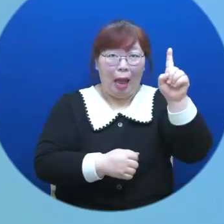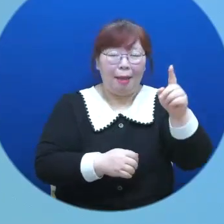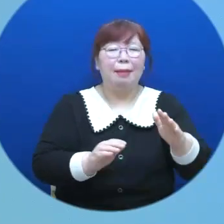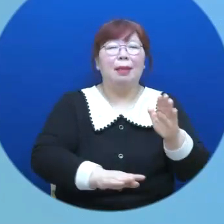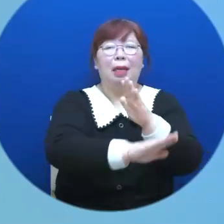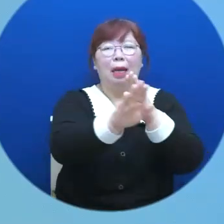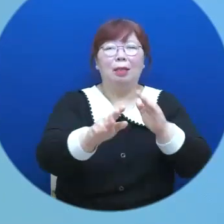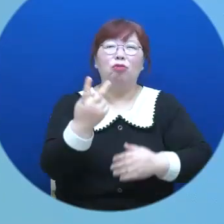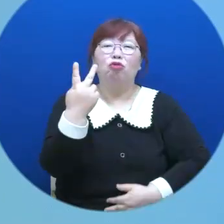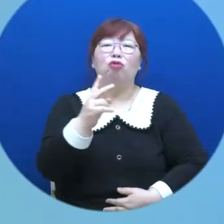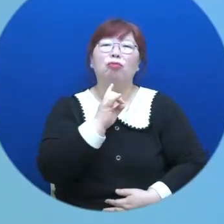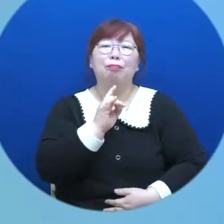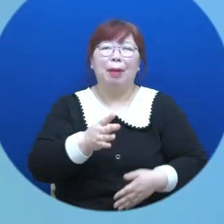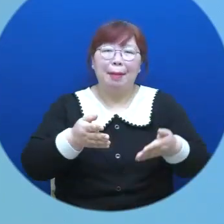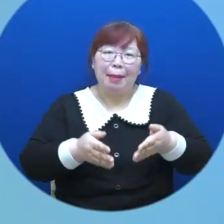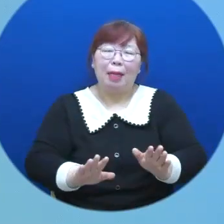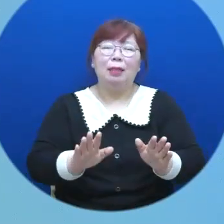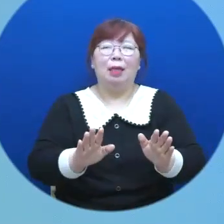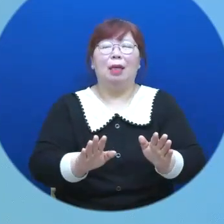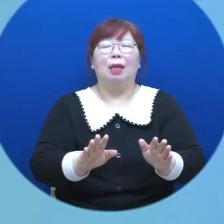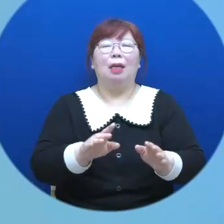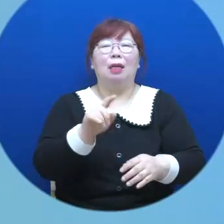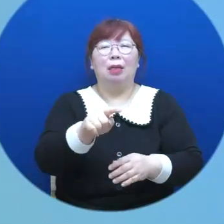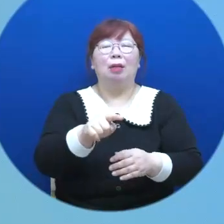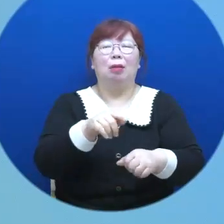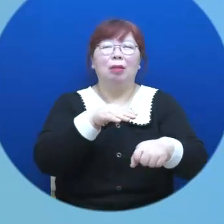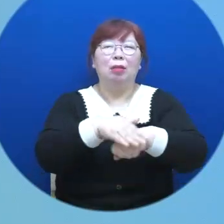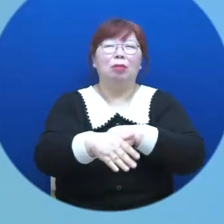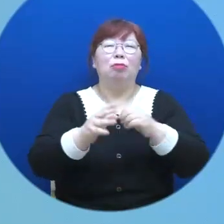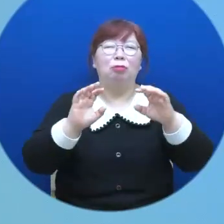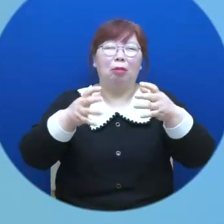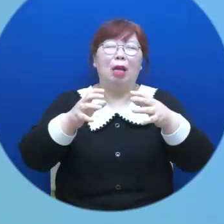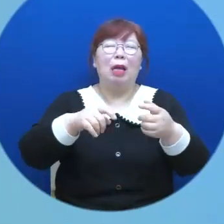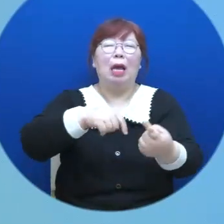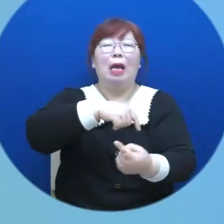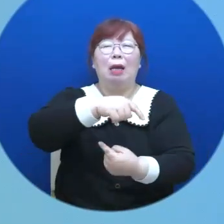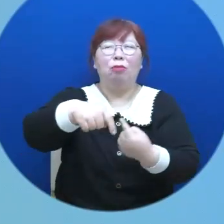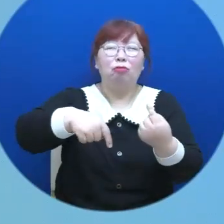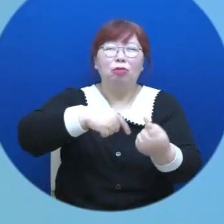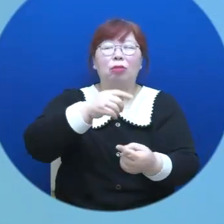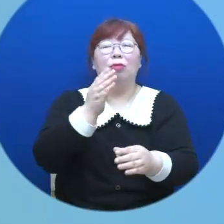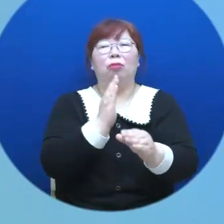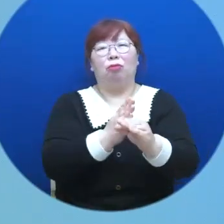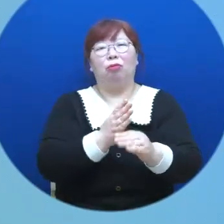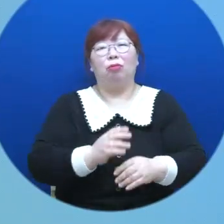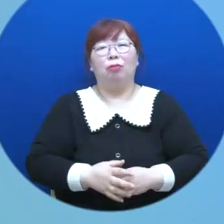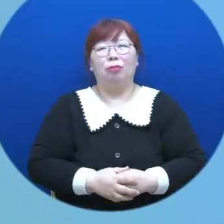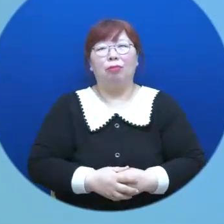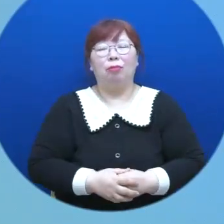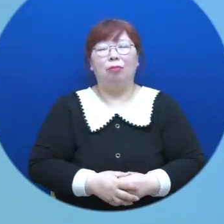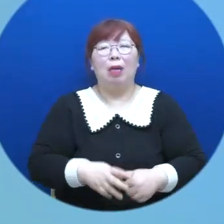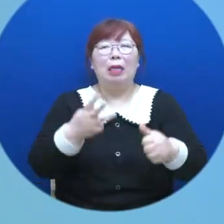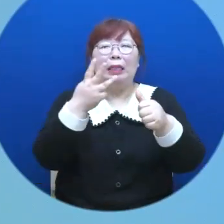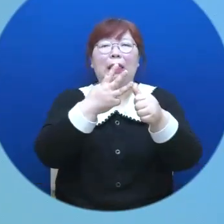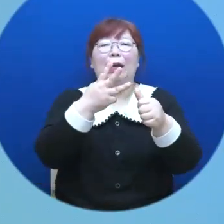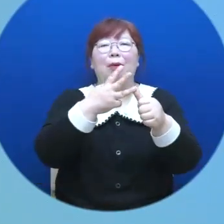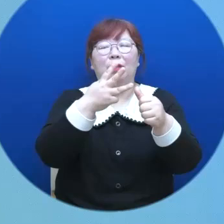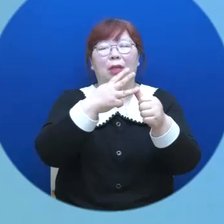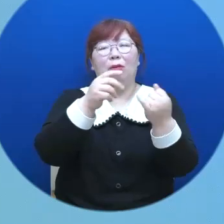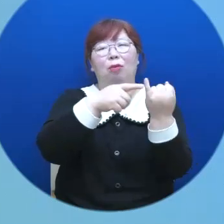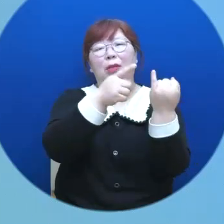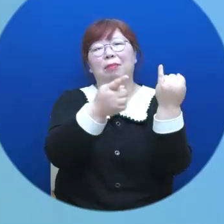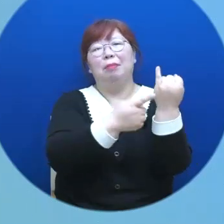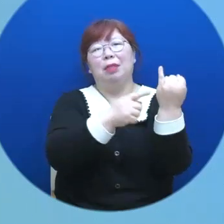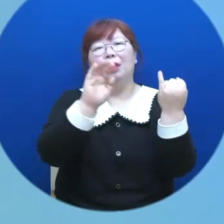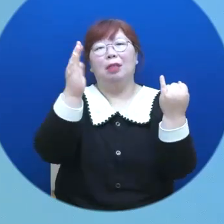둘씩만 낳자 이런 캠페인이 한참 있을 그때 셋째로 자기가